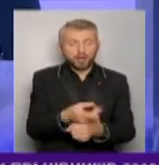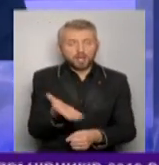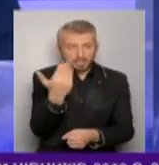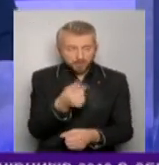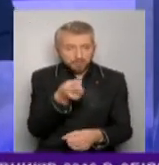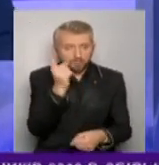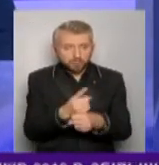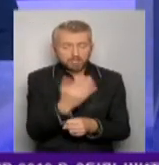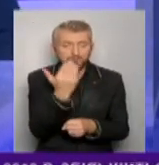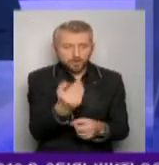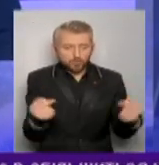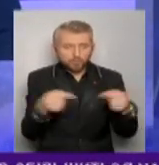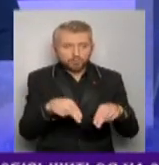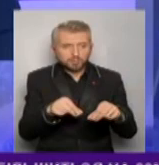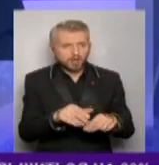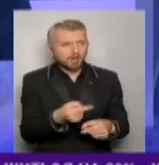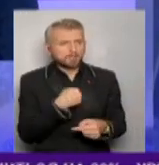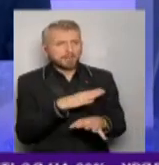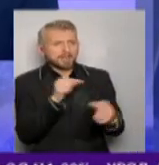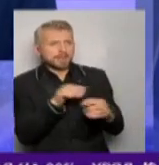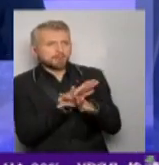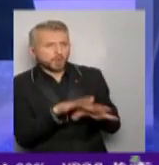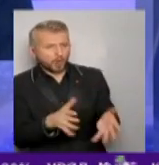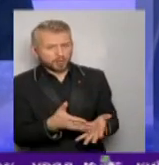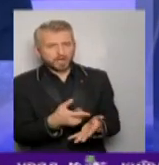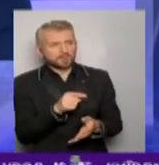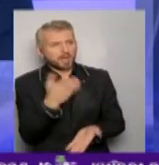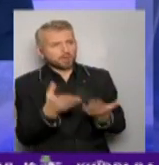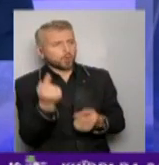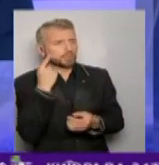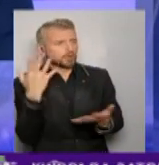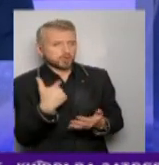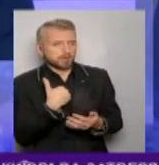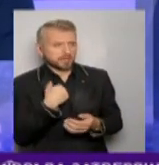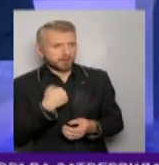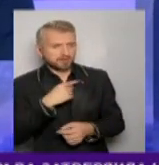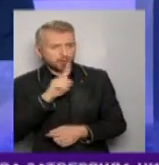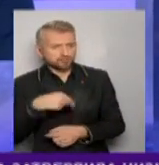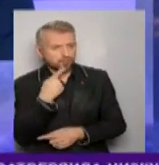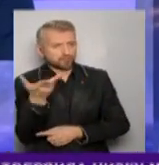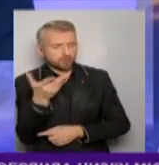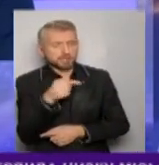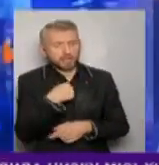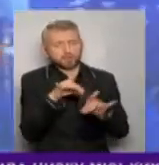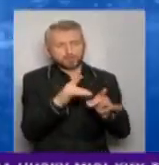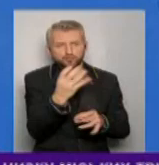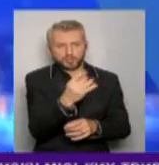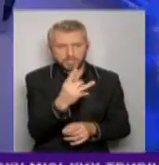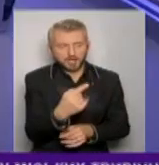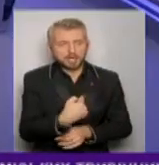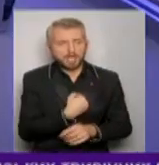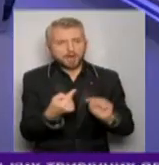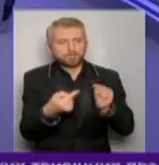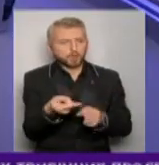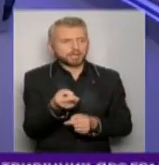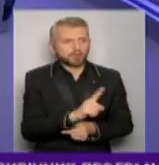накладемо на вашу конкретну земельну ділянку. Ми ж не проти. Ні, ви або не чули мене цю годину, або то я вам поясню ще раз. Я проти